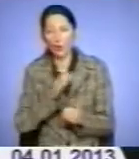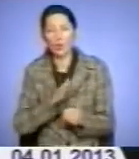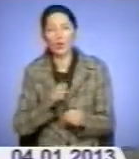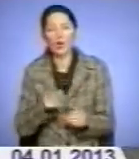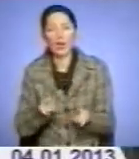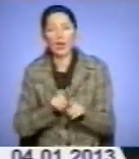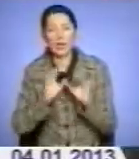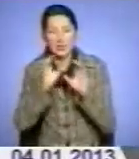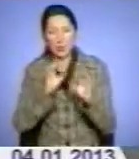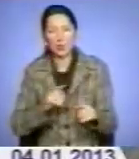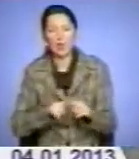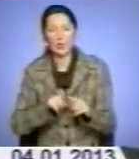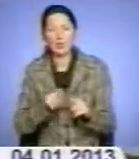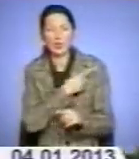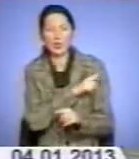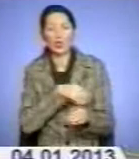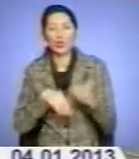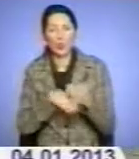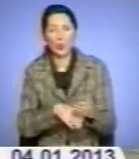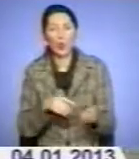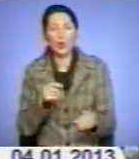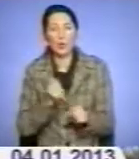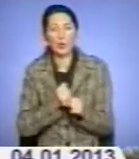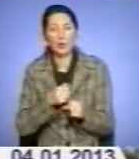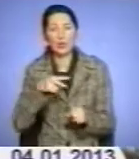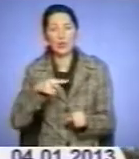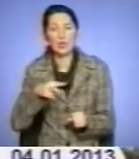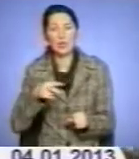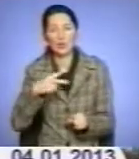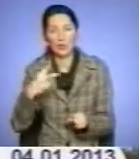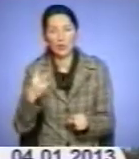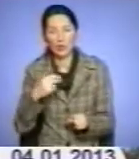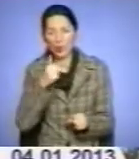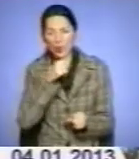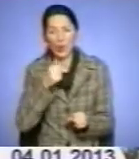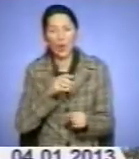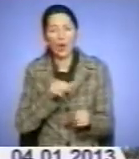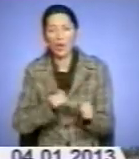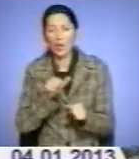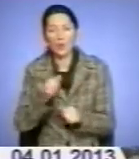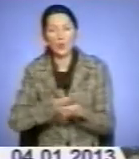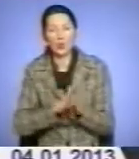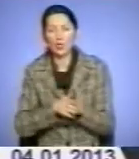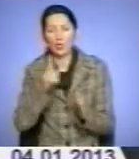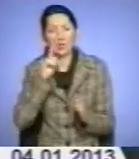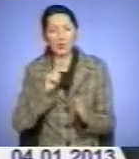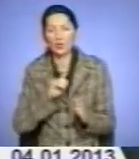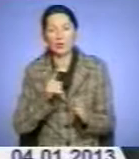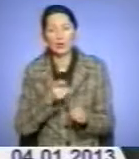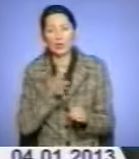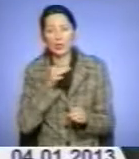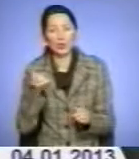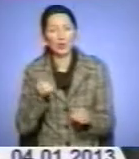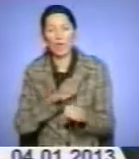медичну допомогу. Він працює з липня 2012-го, але окремі його положення досі не виконуються, наголосив прем'єр. Уряд вирішив